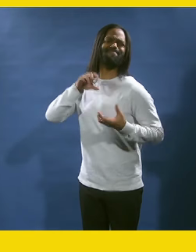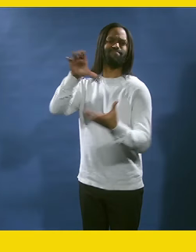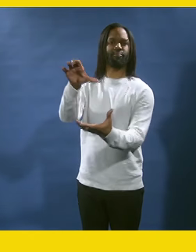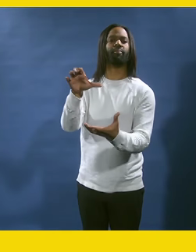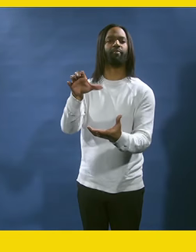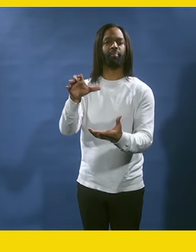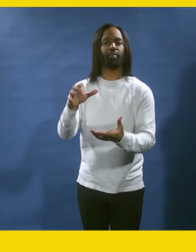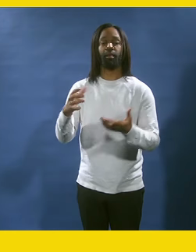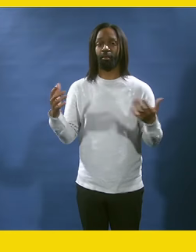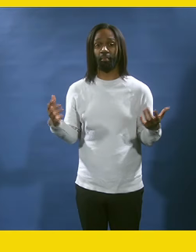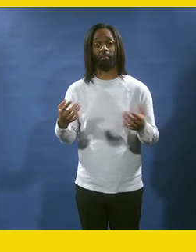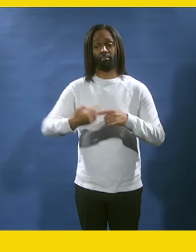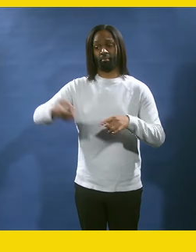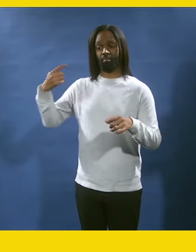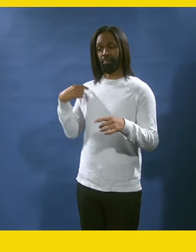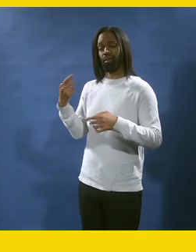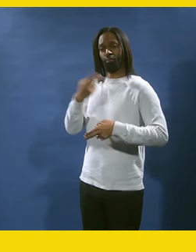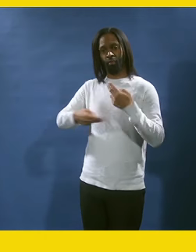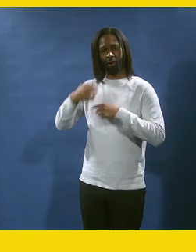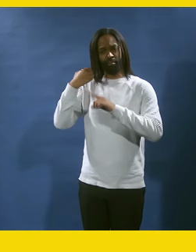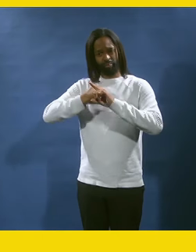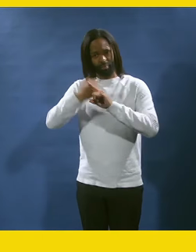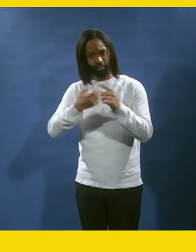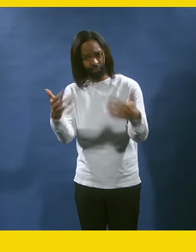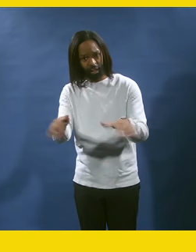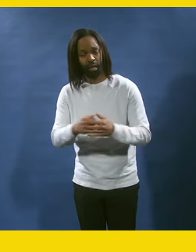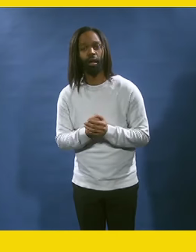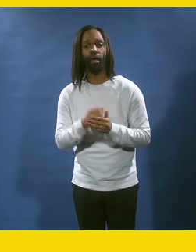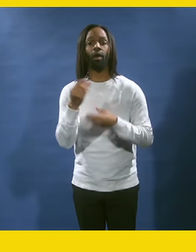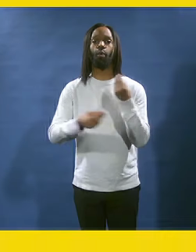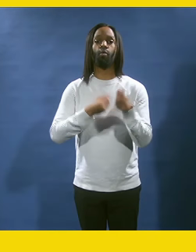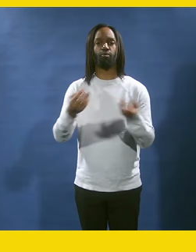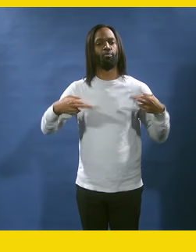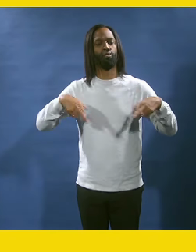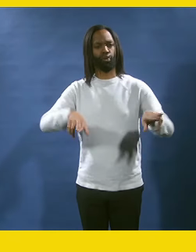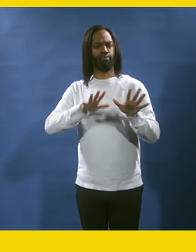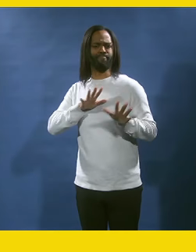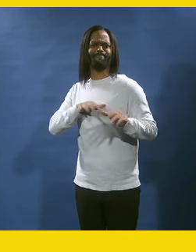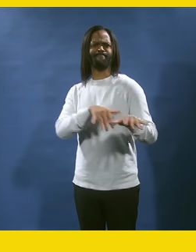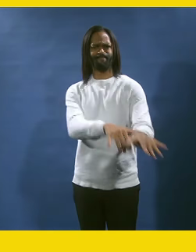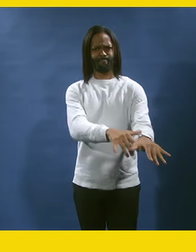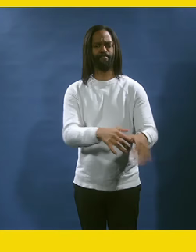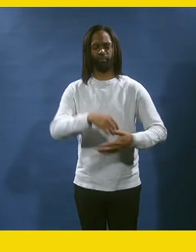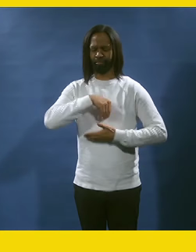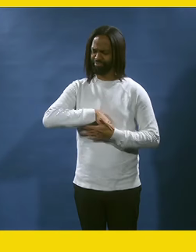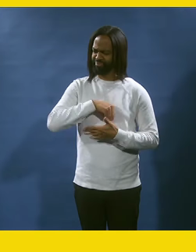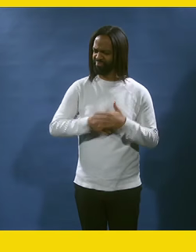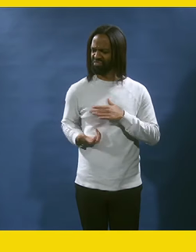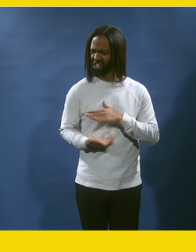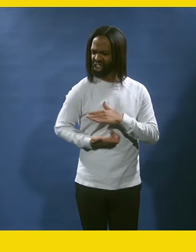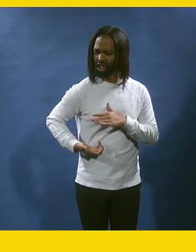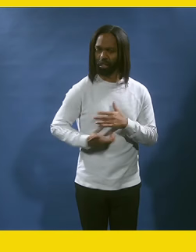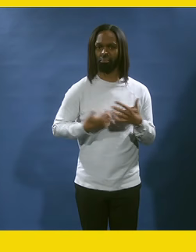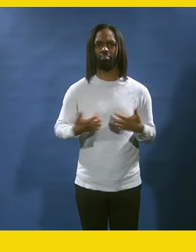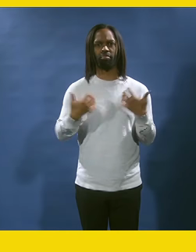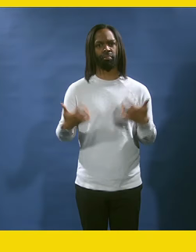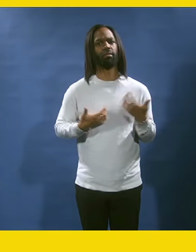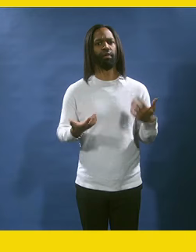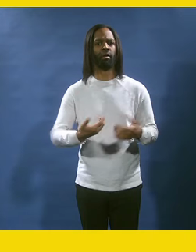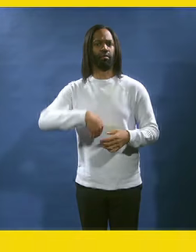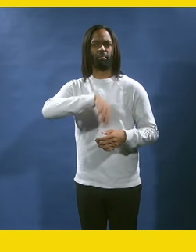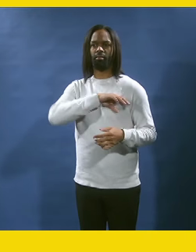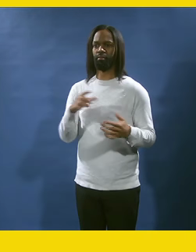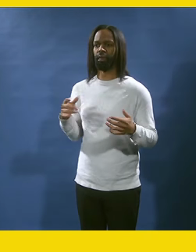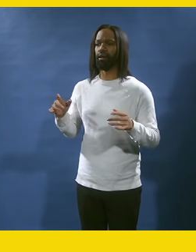ensemble le pavé en novembre, que nous faisons entendre dans nos rues notre colère intestine en écho au backlash de part et d'autre